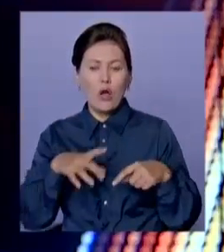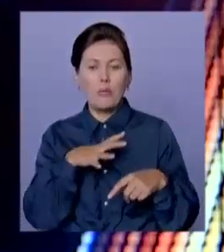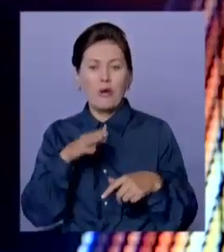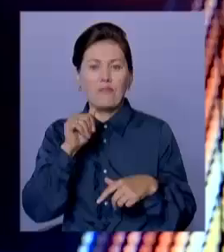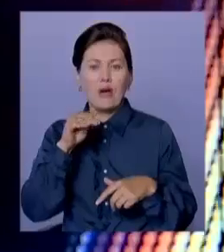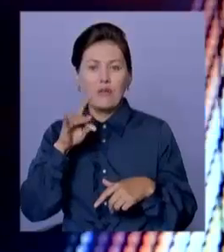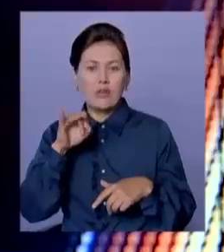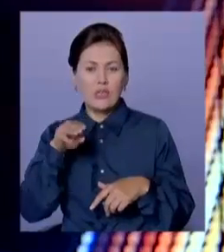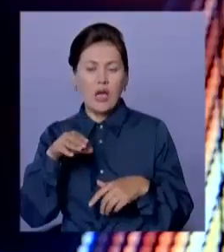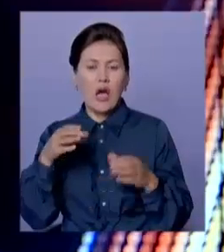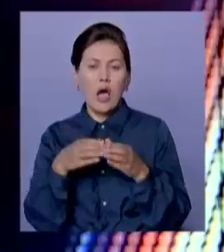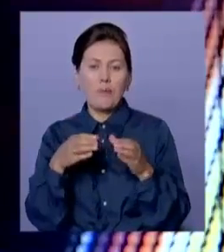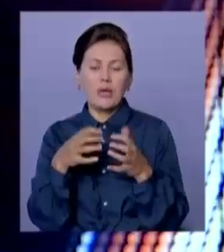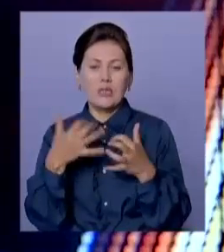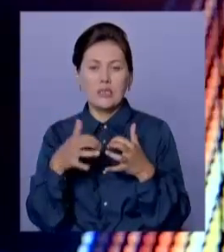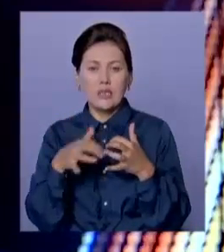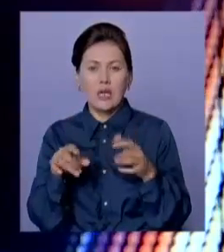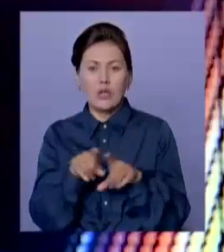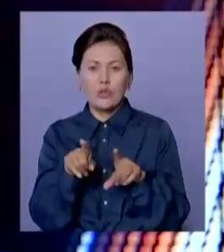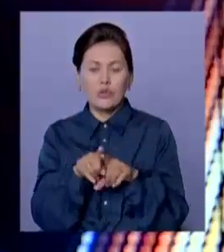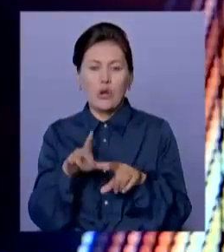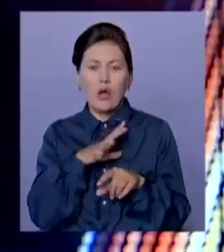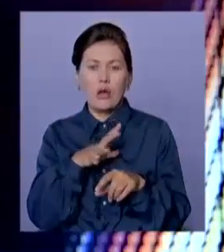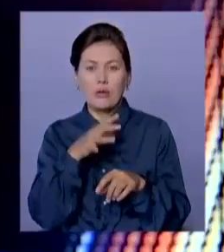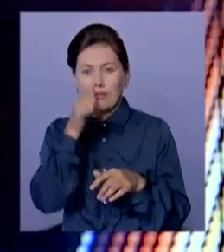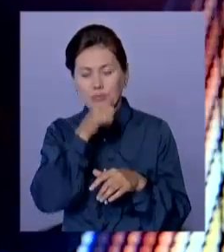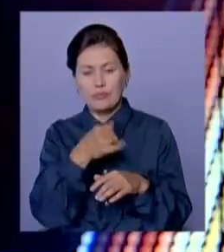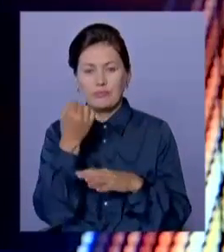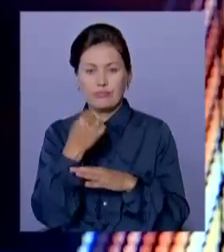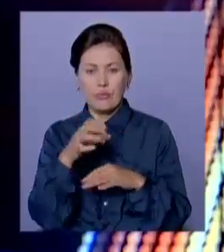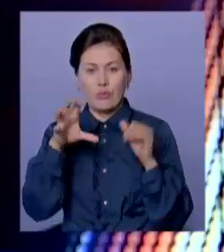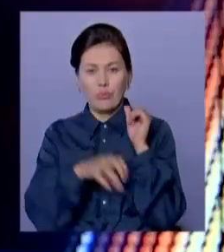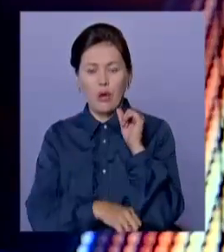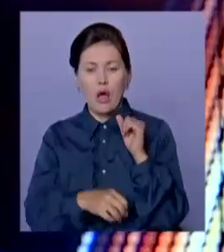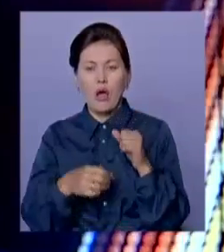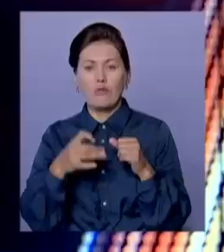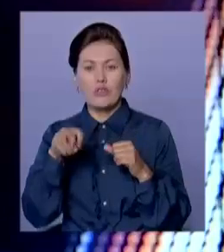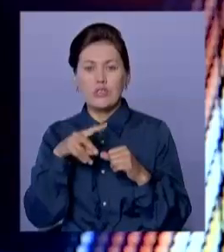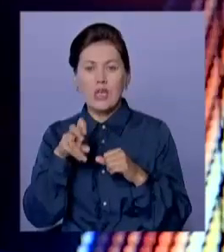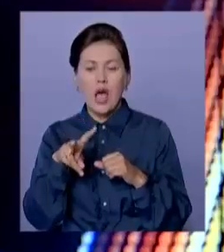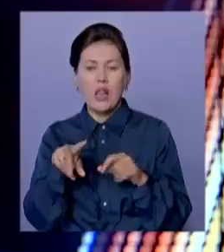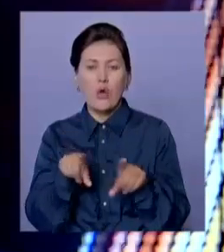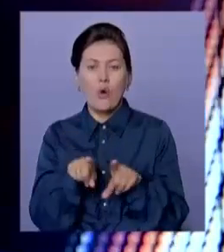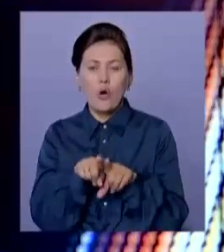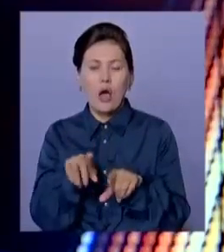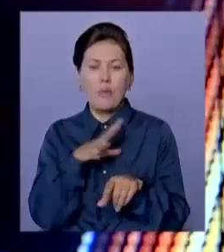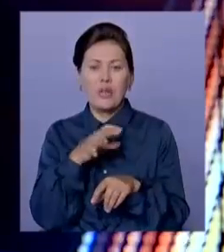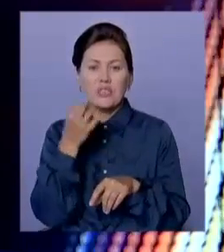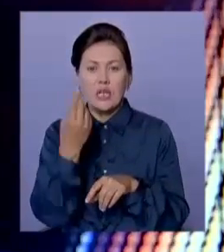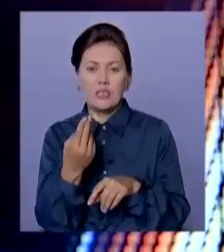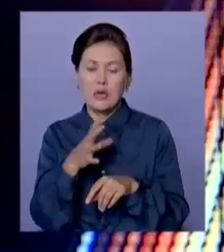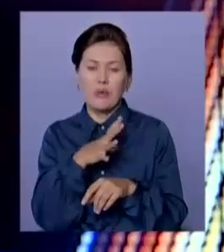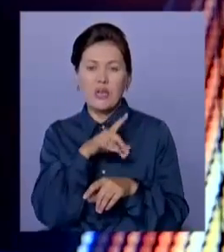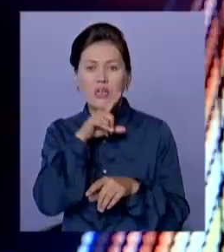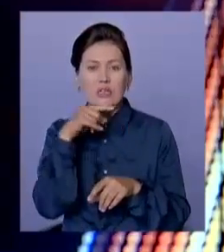фаворит деп саналған командалардың біразы ақтық кезеңге шыға алған жоқ. Жалпы осындай футсалда сенсациялар бола ма? Енді